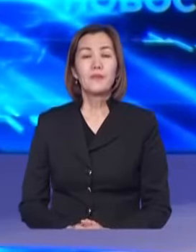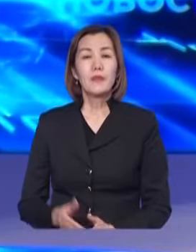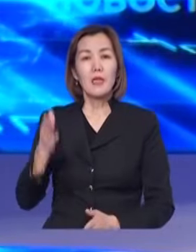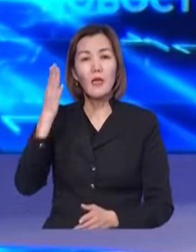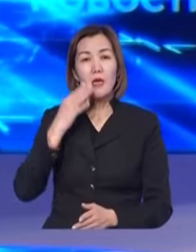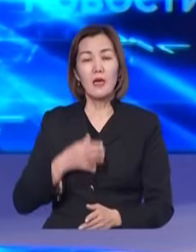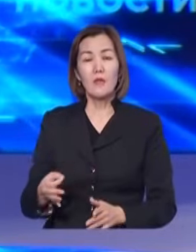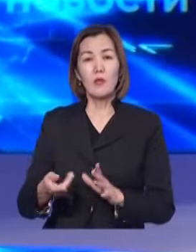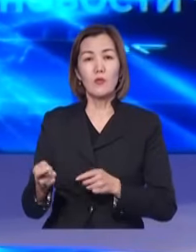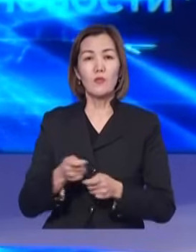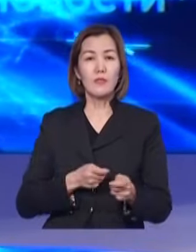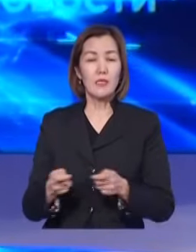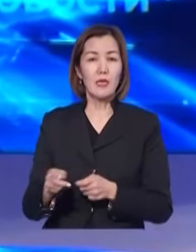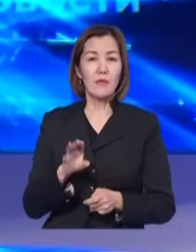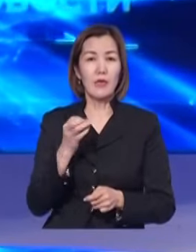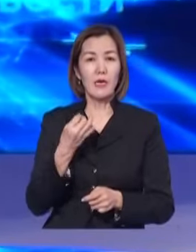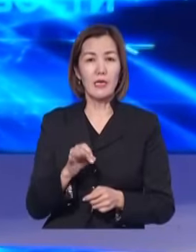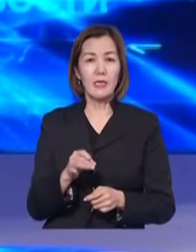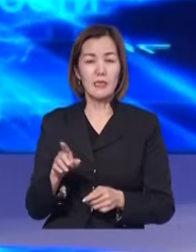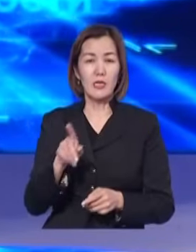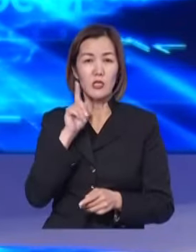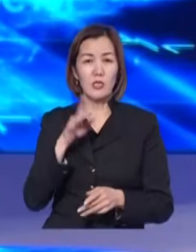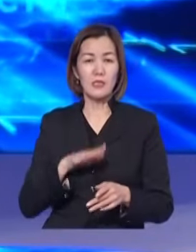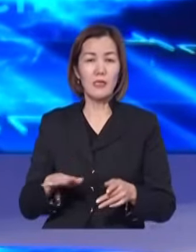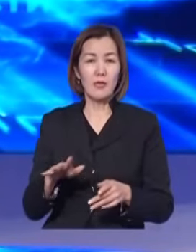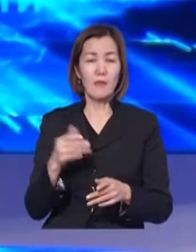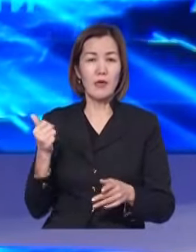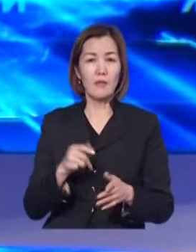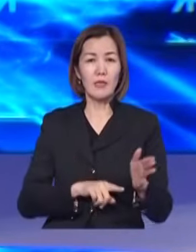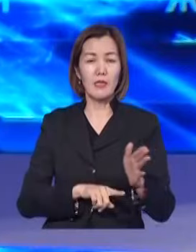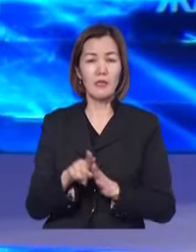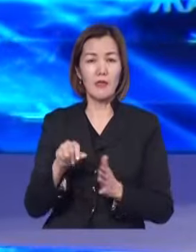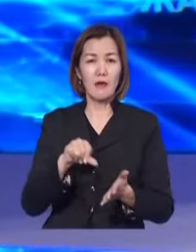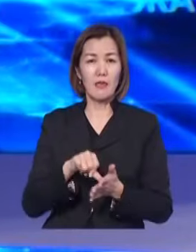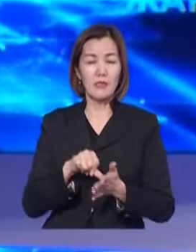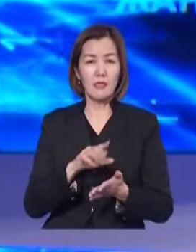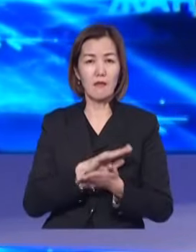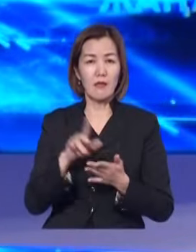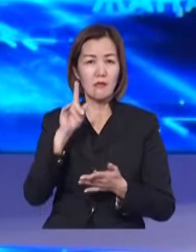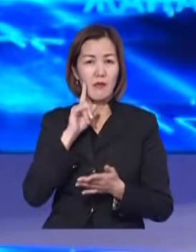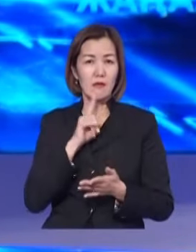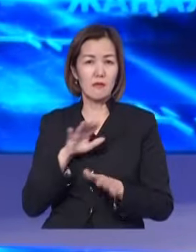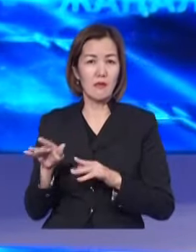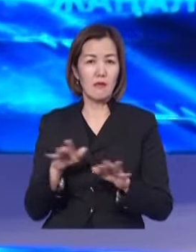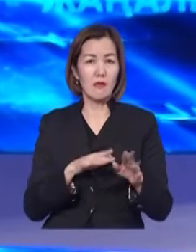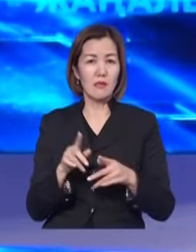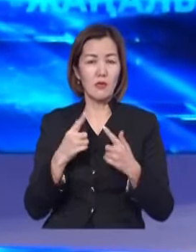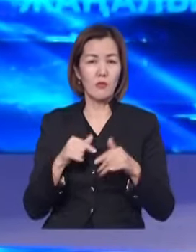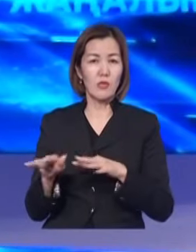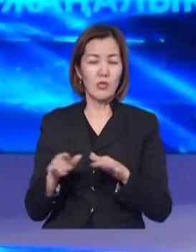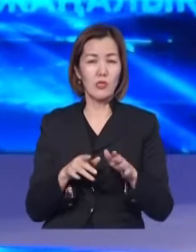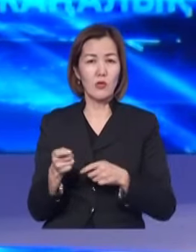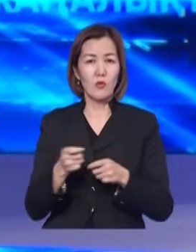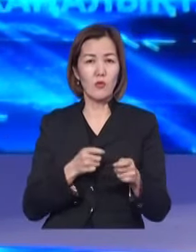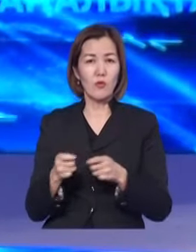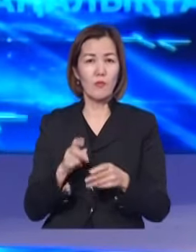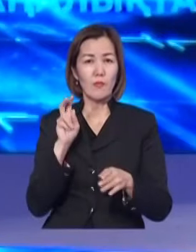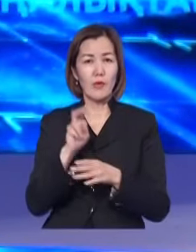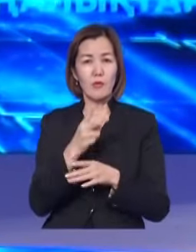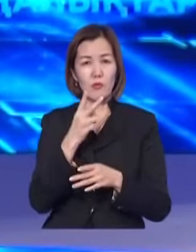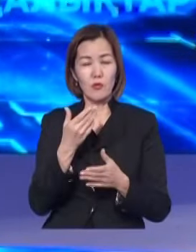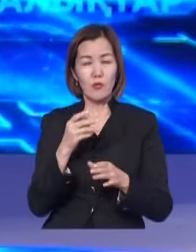Алматы облысының әкімі Қарасай ауданында өткен жасыл аймақ апталығына қатысты. Таза Қазақстан экоакциясы аясында ұйымдастырылған шараға өңір басшысы